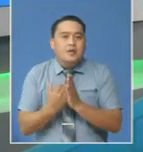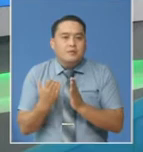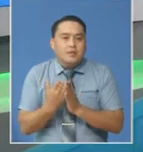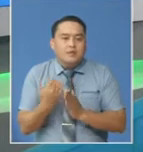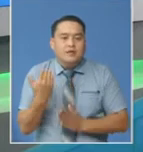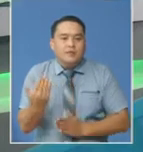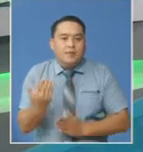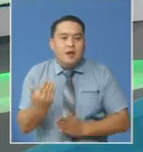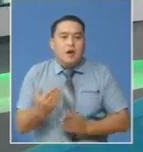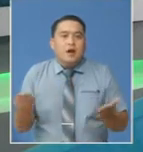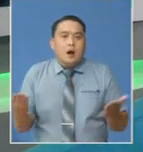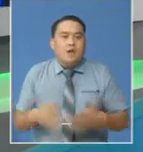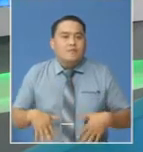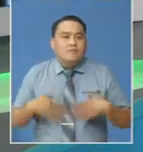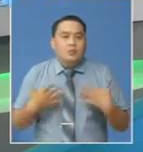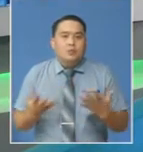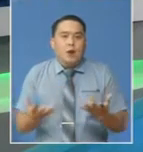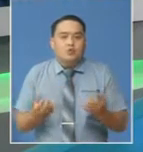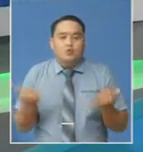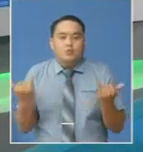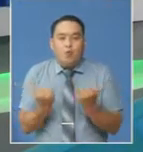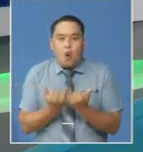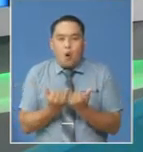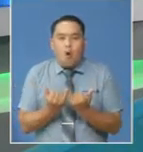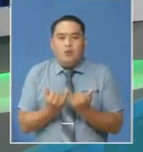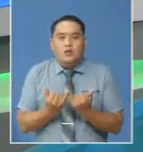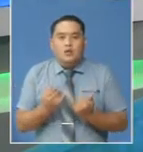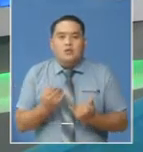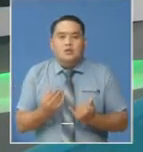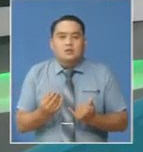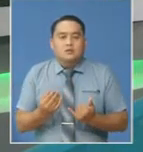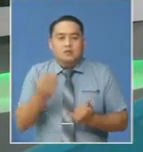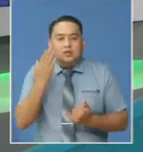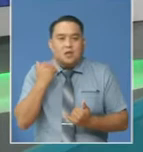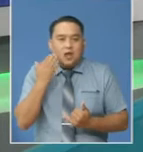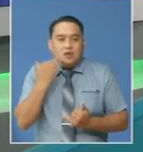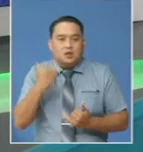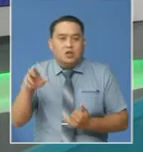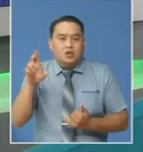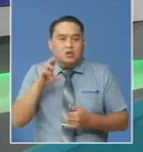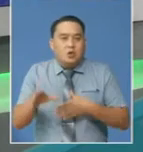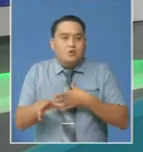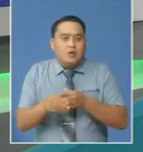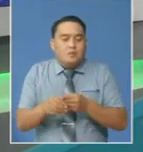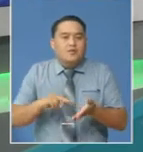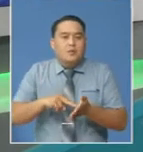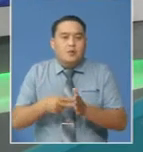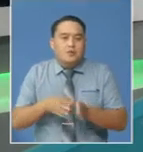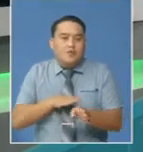его перспективами. Какие впечатления получили гости из берегов древнего Идиля и какие совместные планы